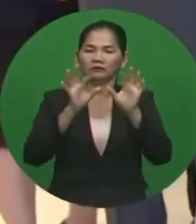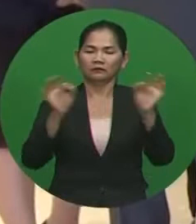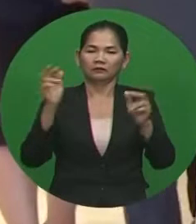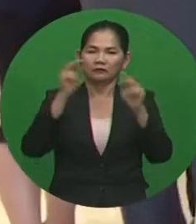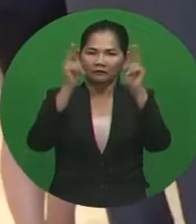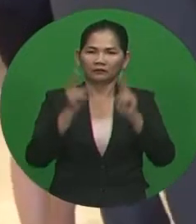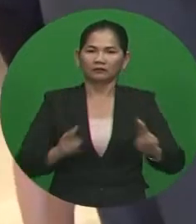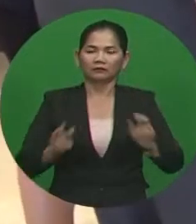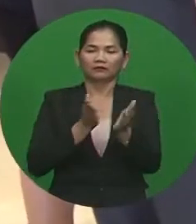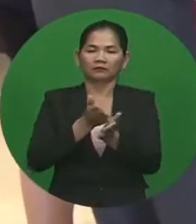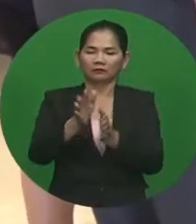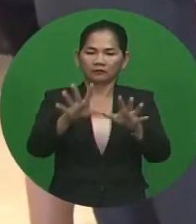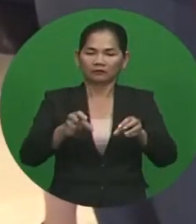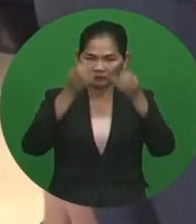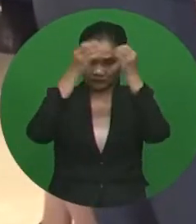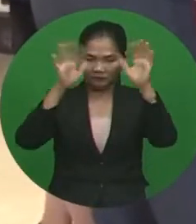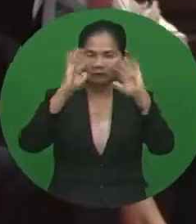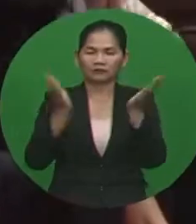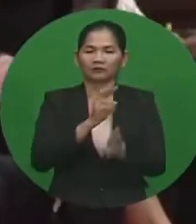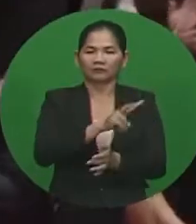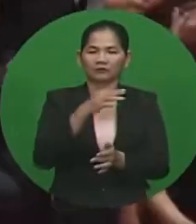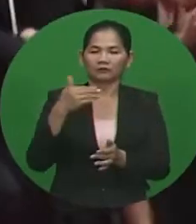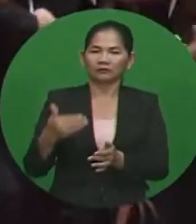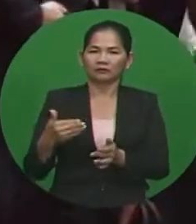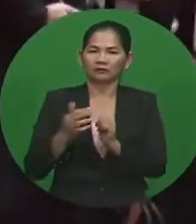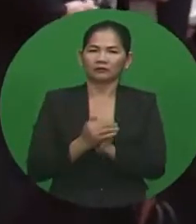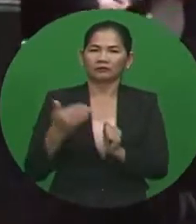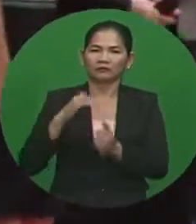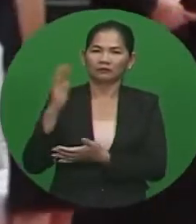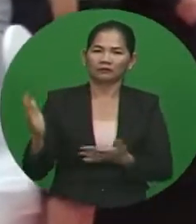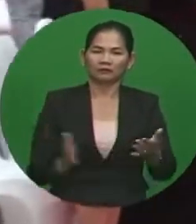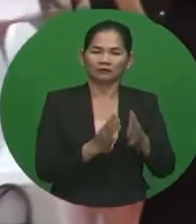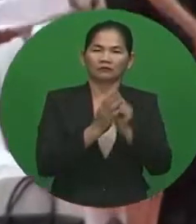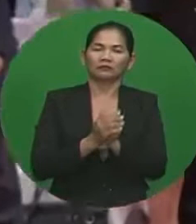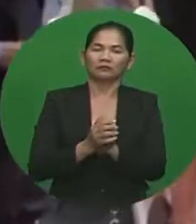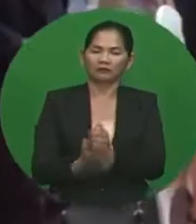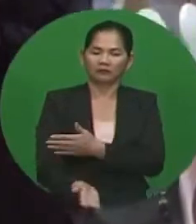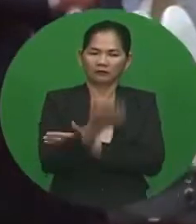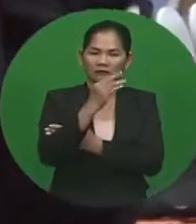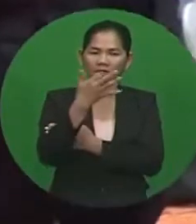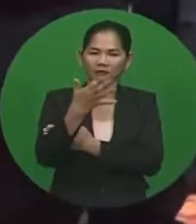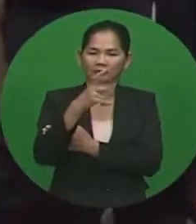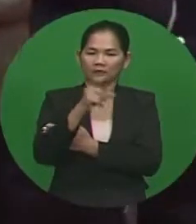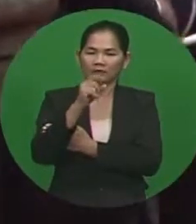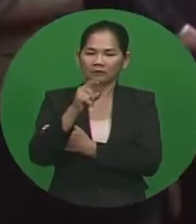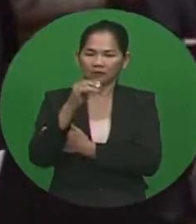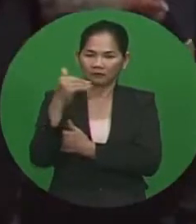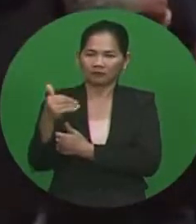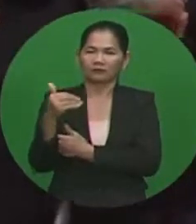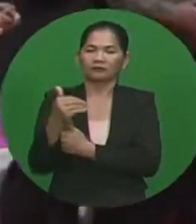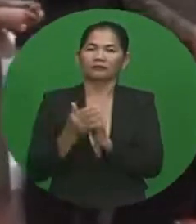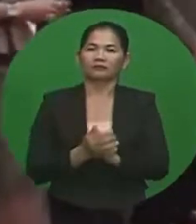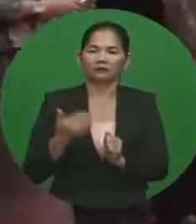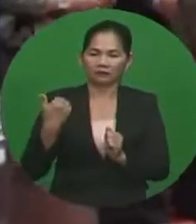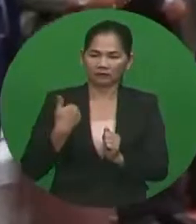ជាតិសម្រាប់សិទ្ធិទទួលព័ត៌មានសកលឆ្នាំ2019ដែលបានប្រារព្ធធ្វើឡើងនៅព្រឹកថ្ងៃទី8ខែតុលាឆ្នាំ